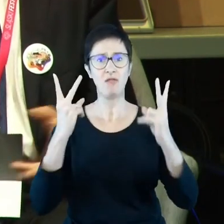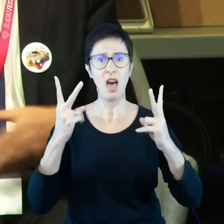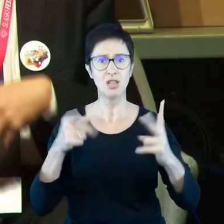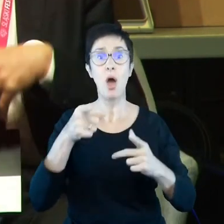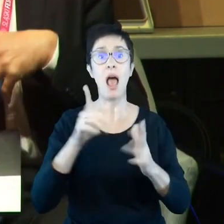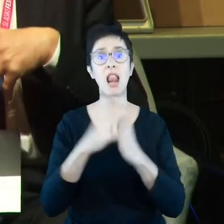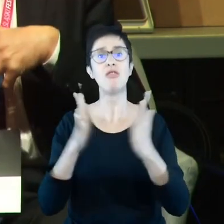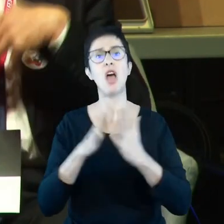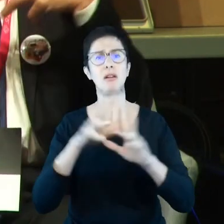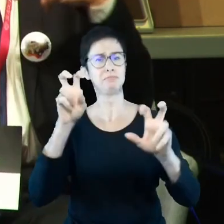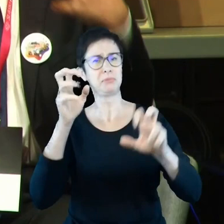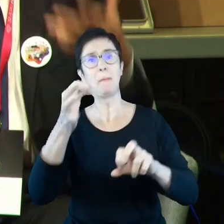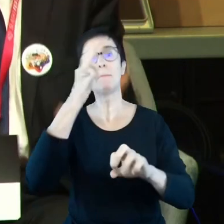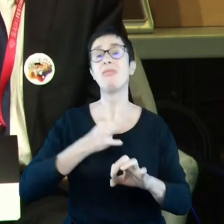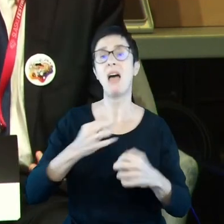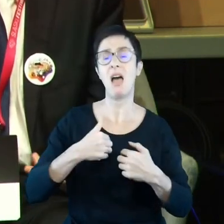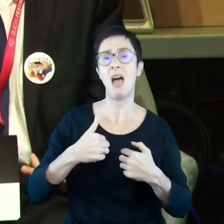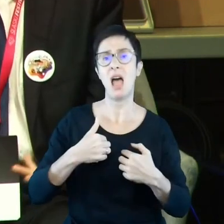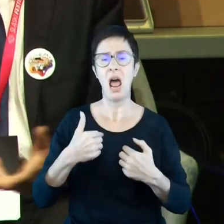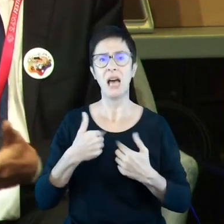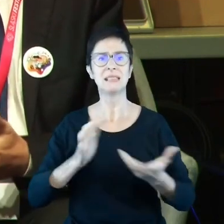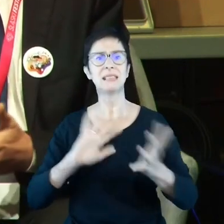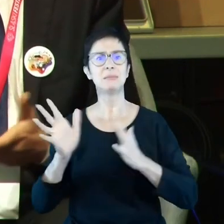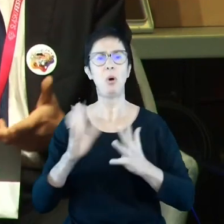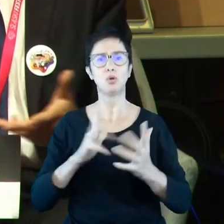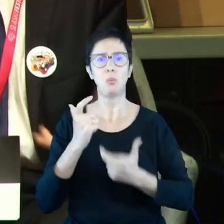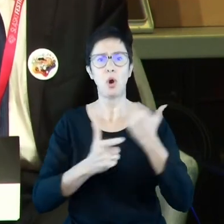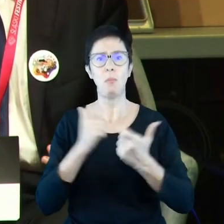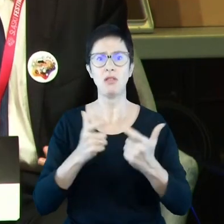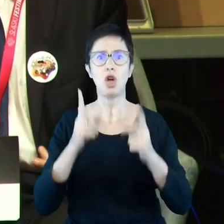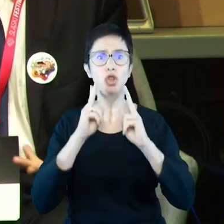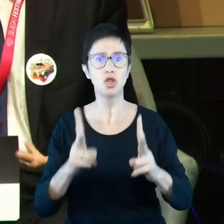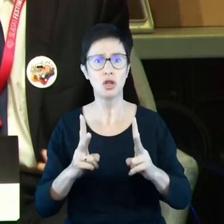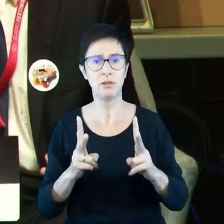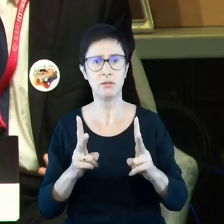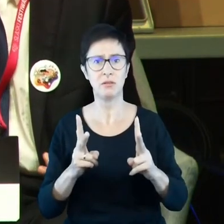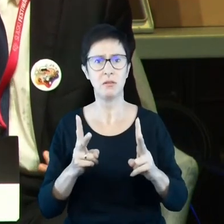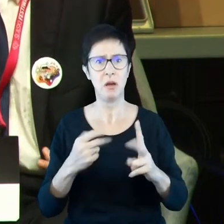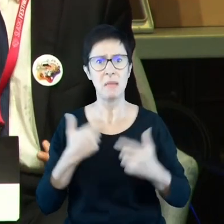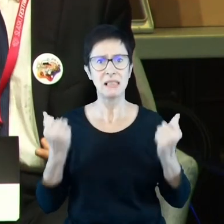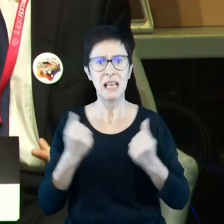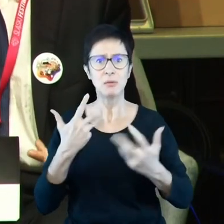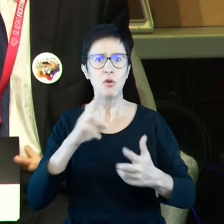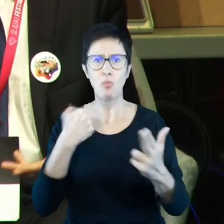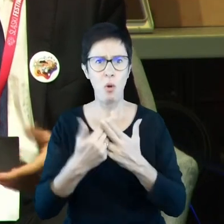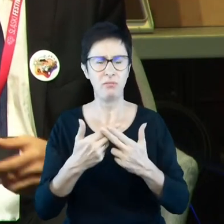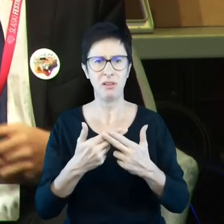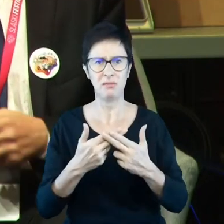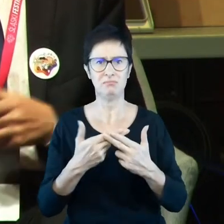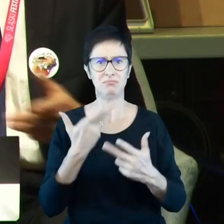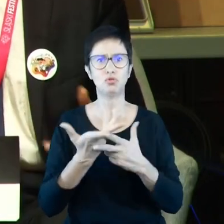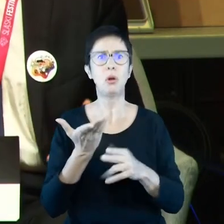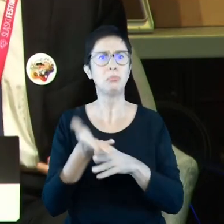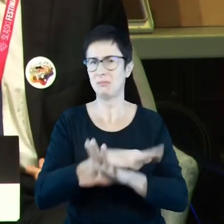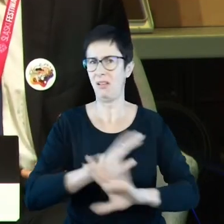i sposób modelowania rzeczywistości, który doprowadza nas do odpowiedzi, on się nie starzeje. To tylko wymaga